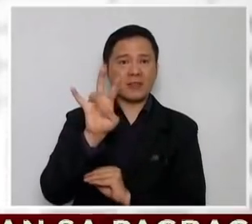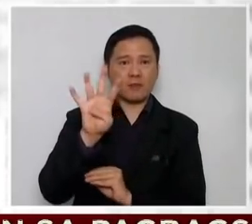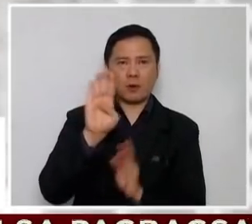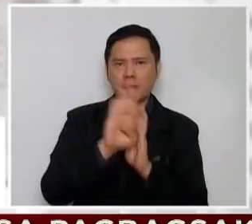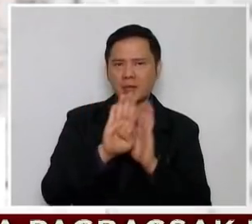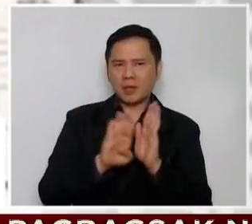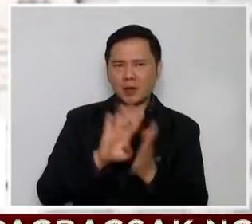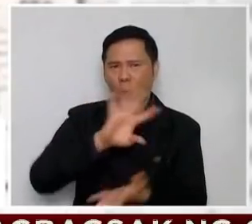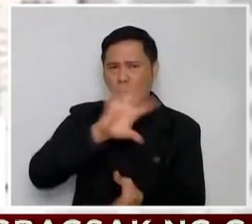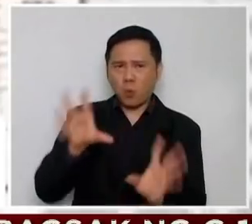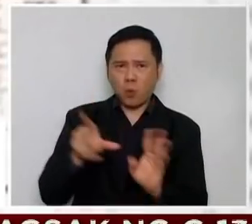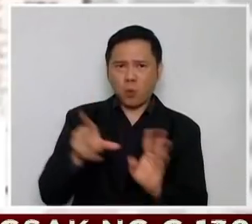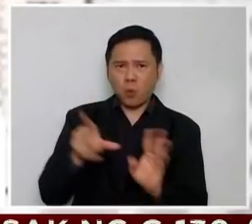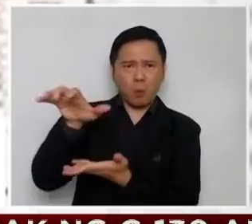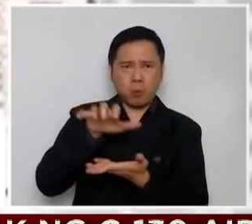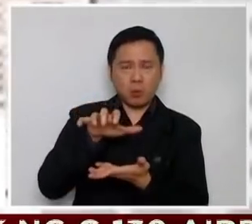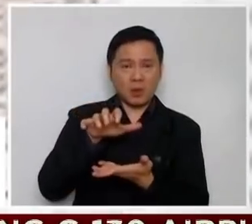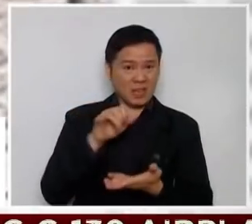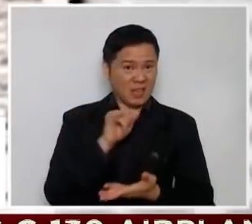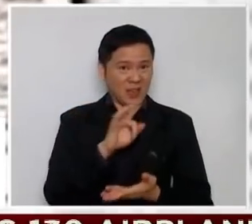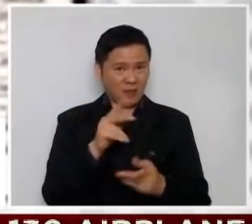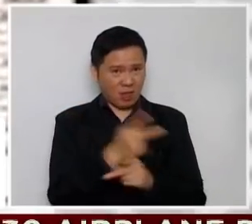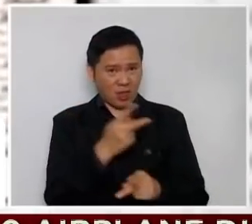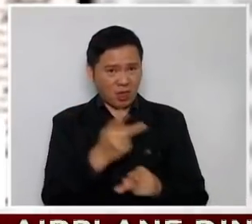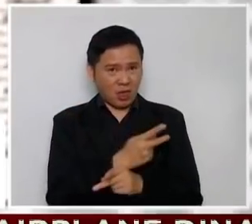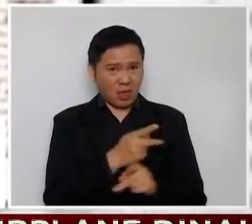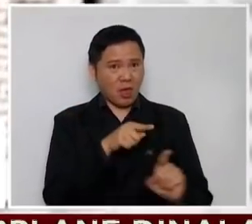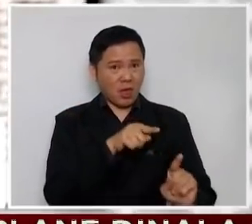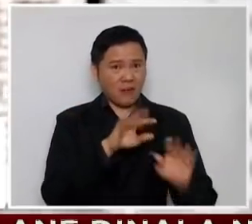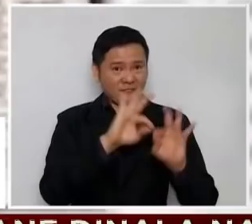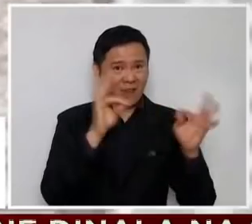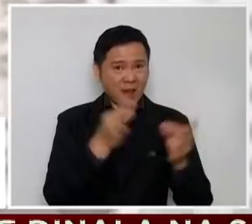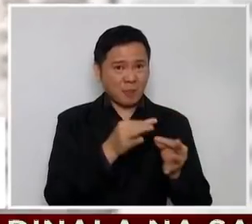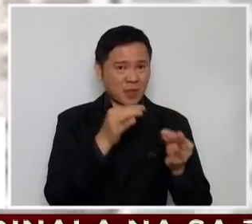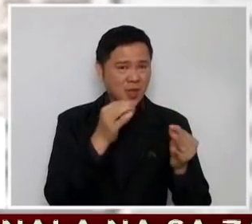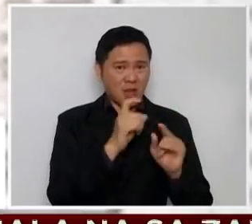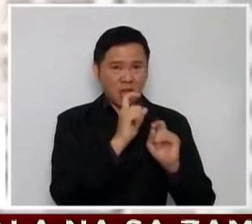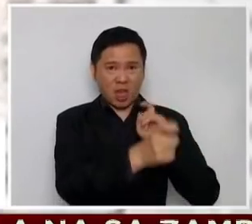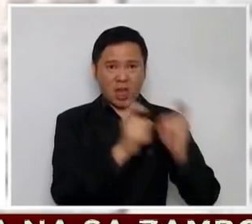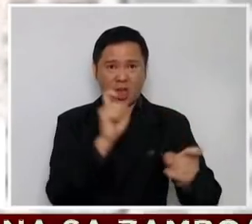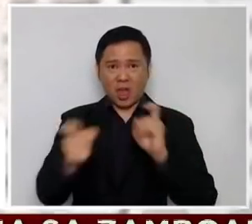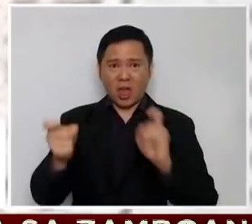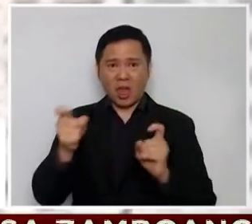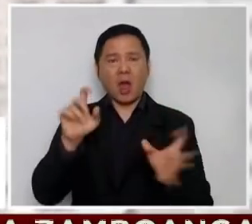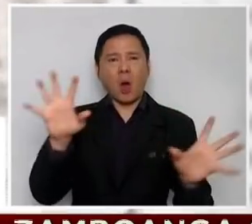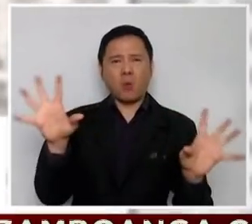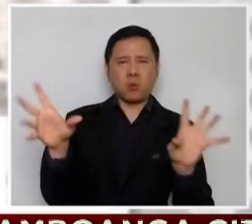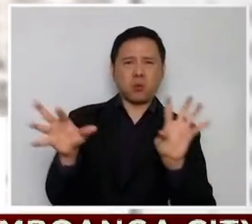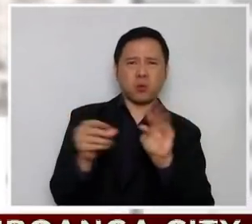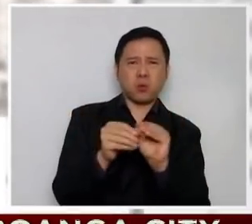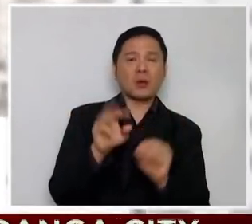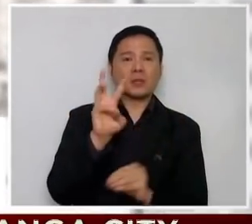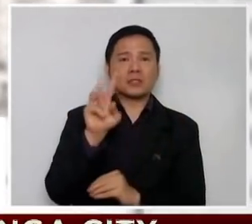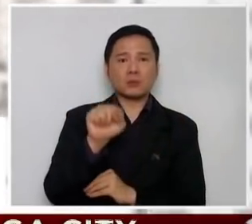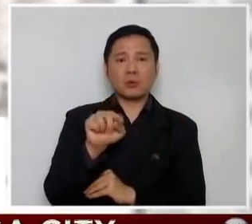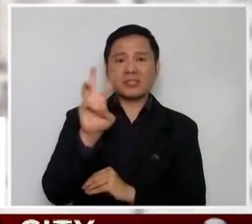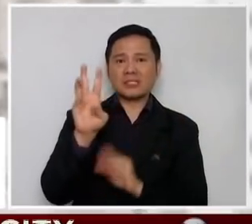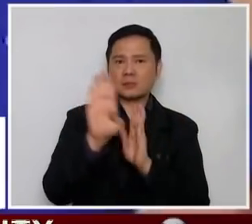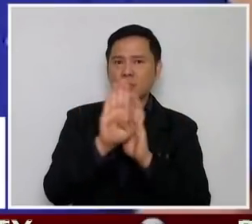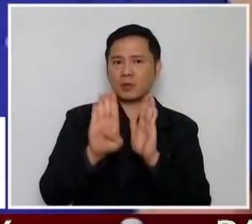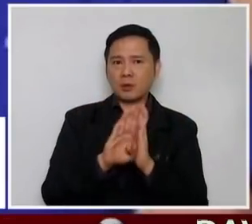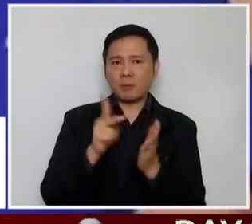mga projects na nakuha ng tatay at half-brother ni Bongo, ito ay aabot sa 6.6 billion